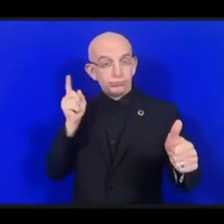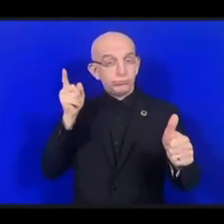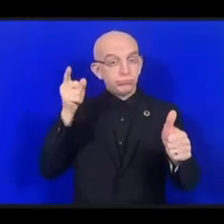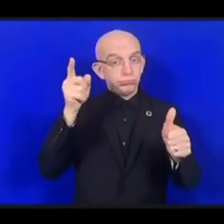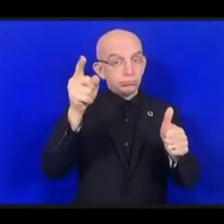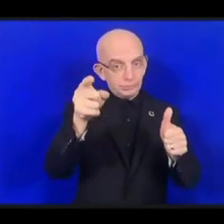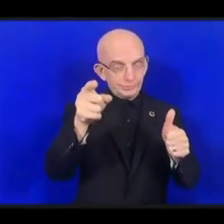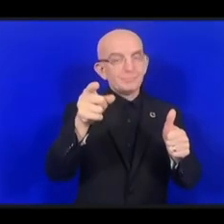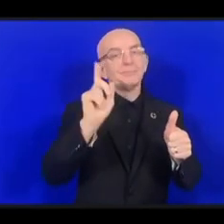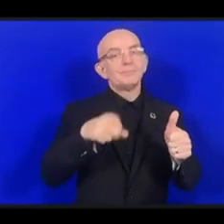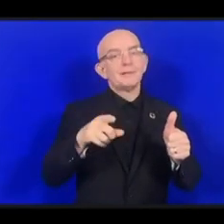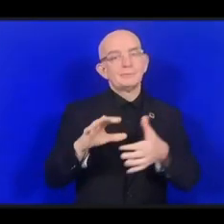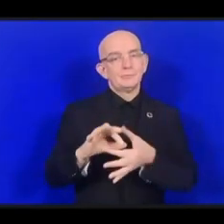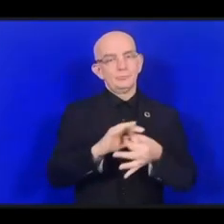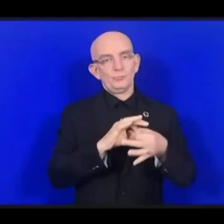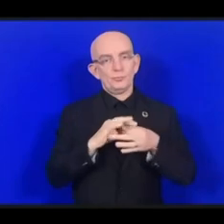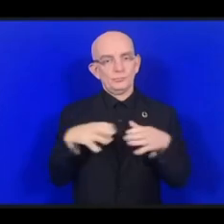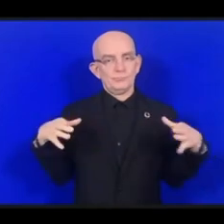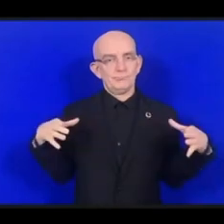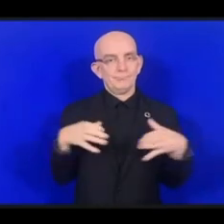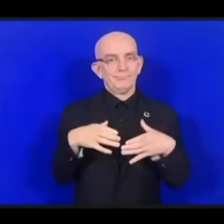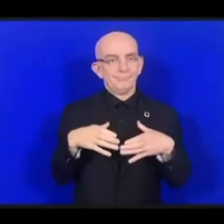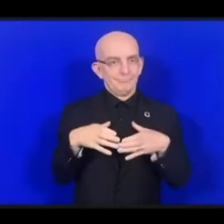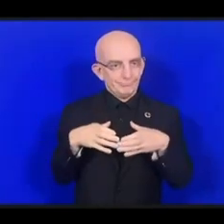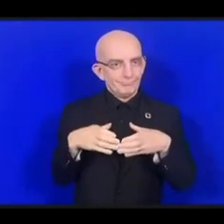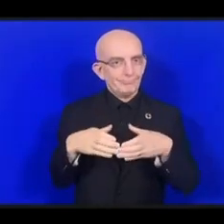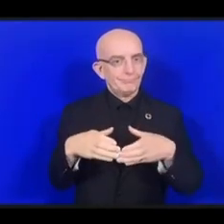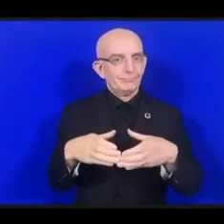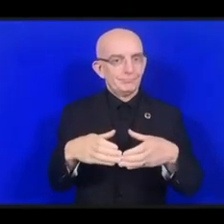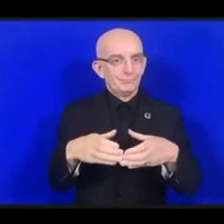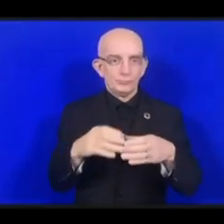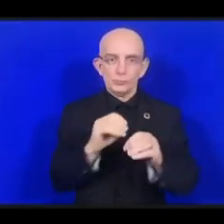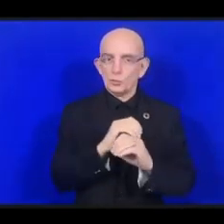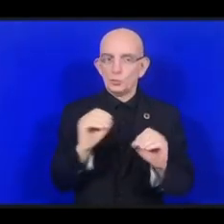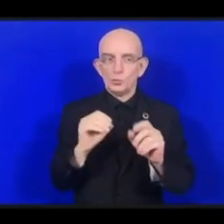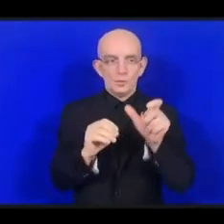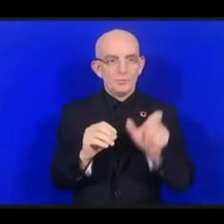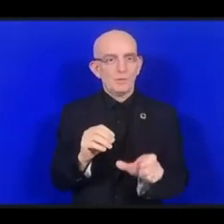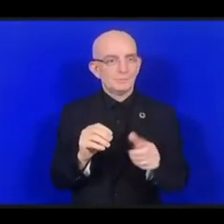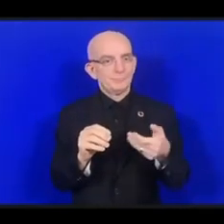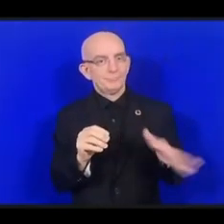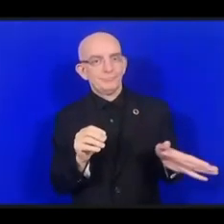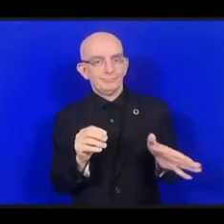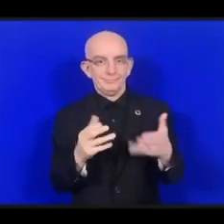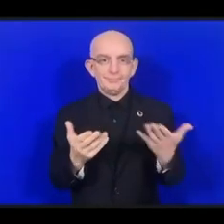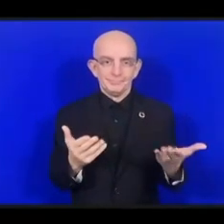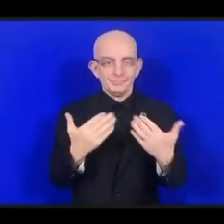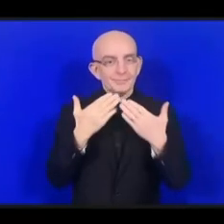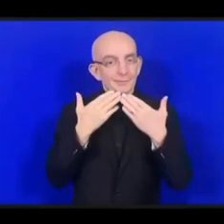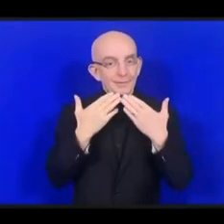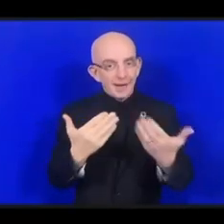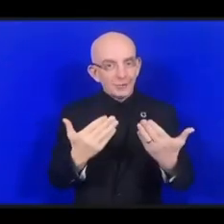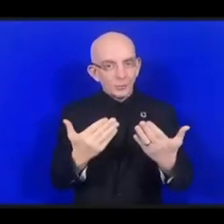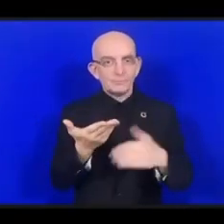我们要确保没有一个人被落下。非常感谢大家的聆听，谢谢。非常感